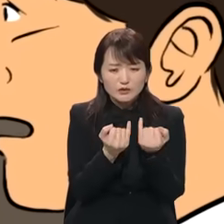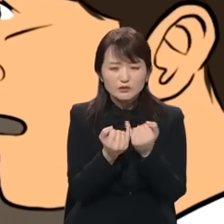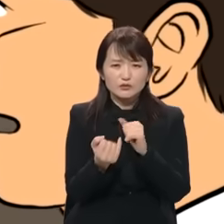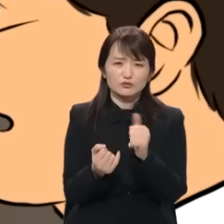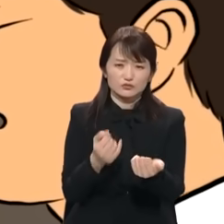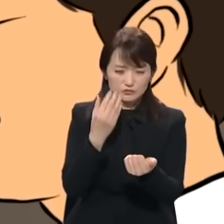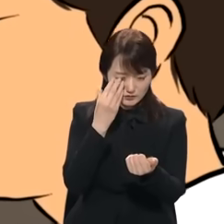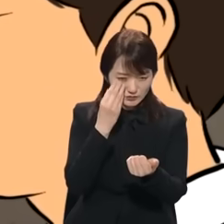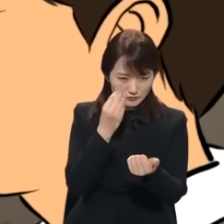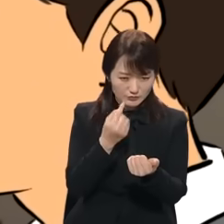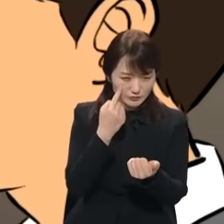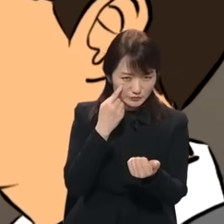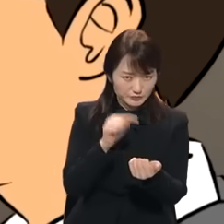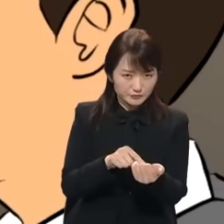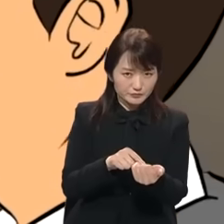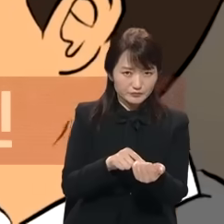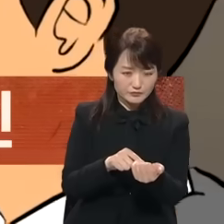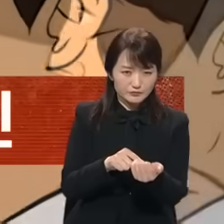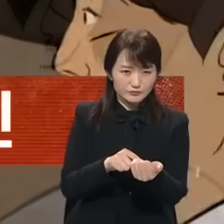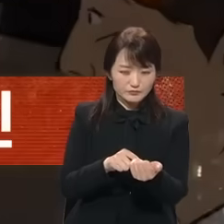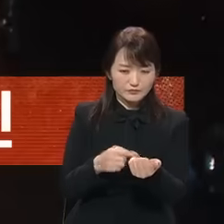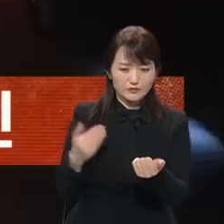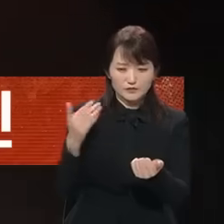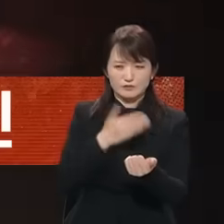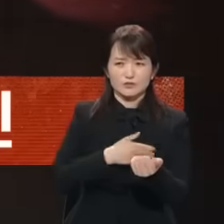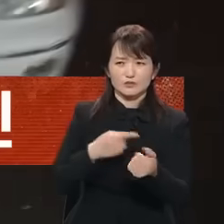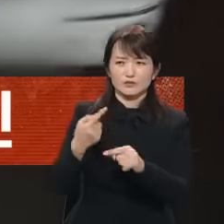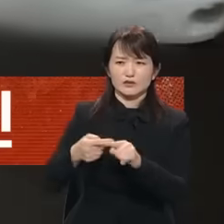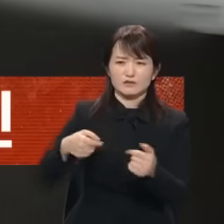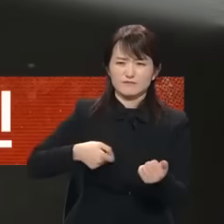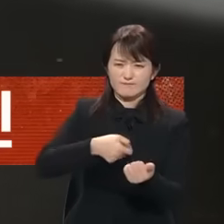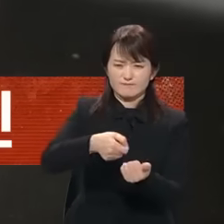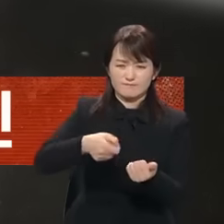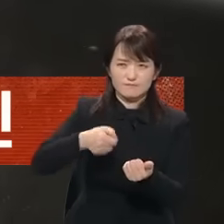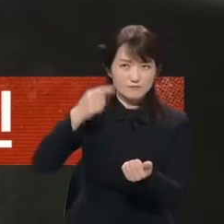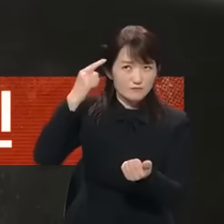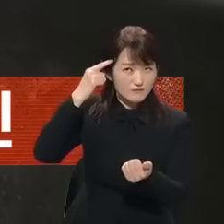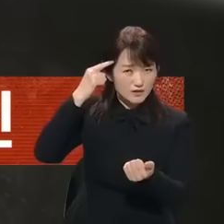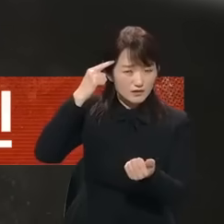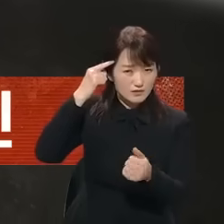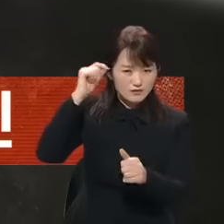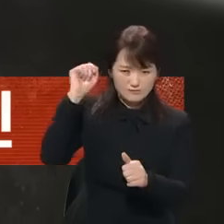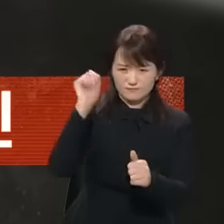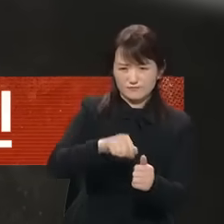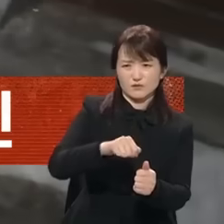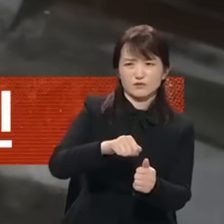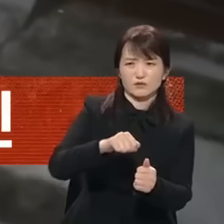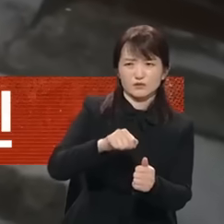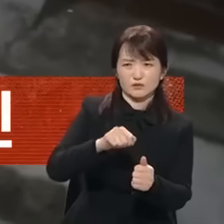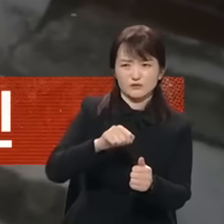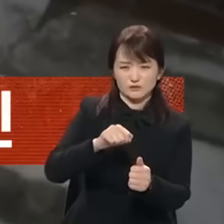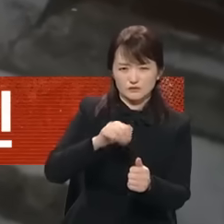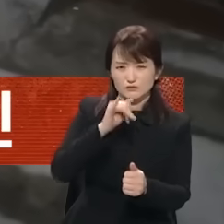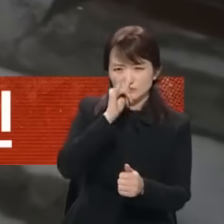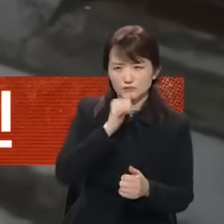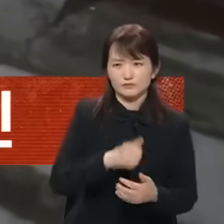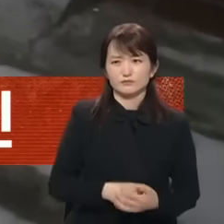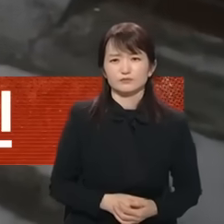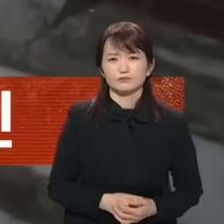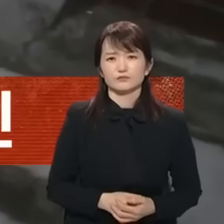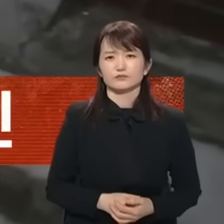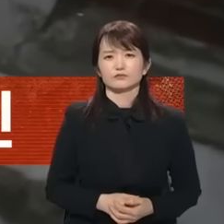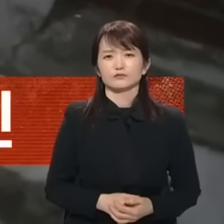나왔습니다 여러 부위가 흉기에 공격당한 그런 모습이었고요 머리에는 둔기로 공격당한 흔적도 있었습니다 피해자